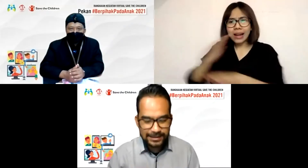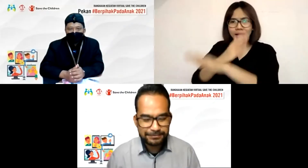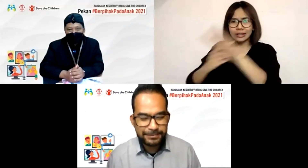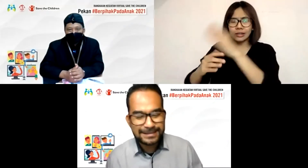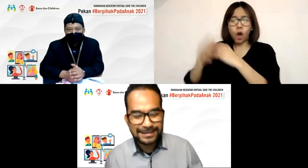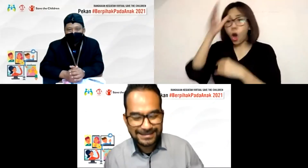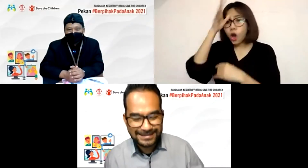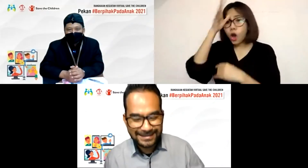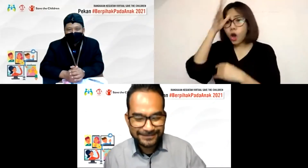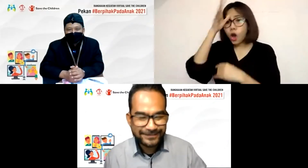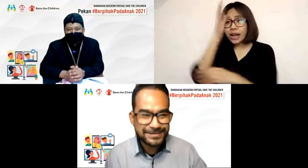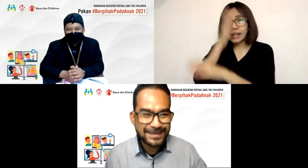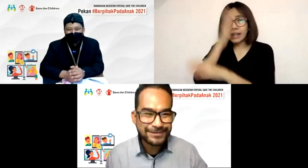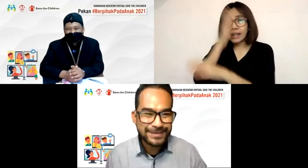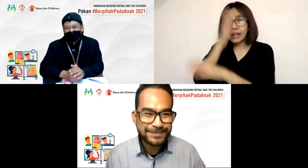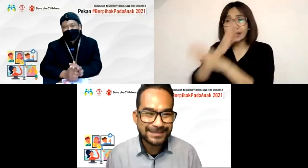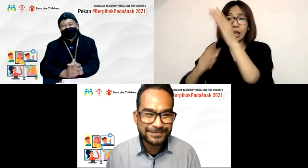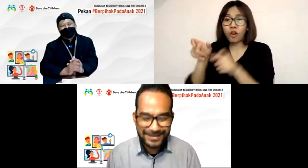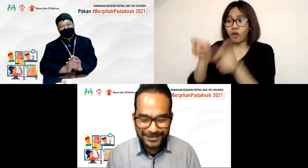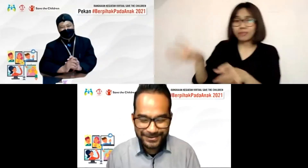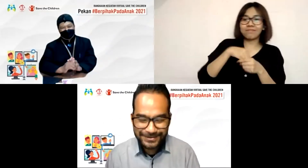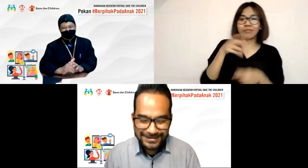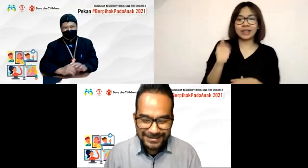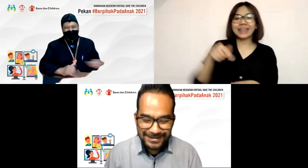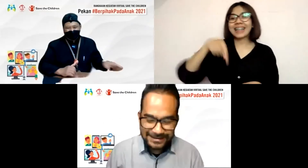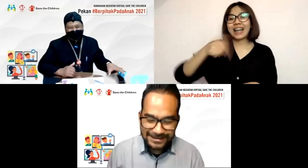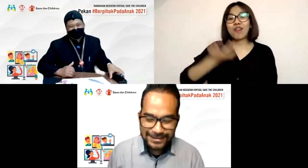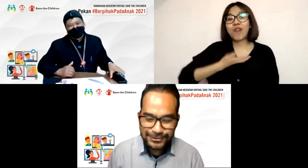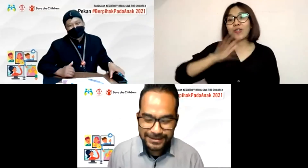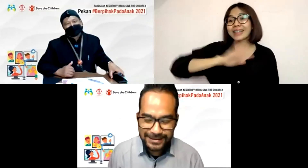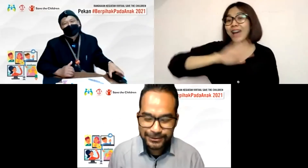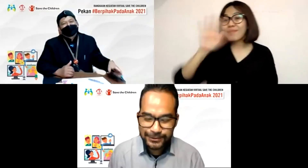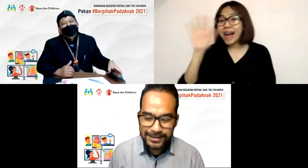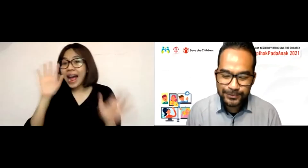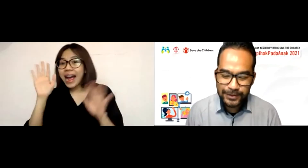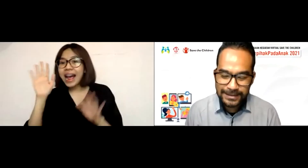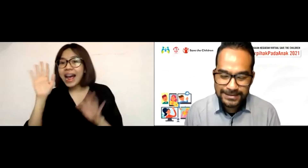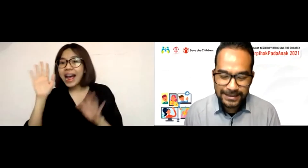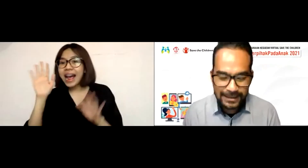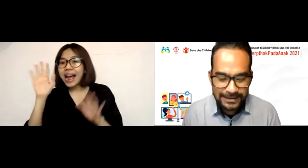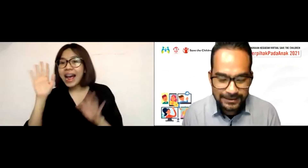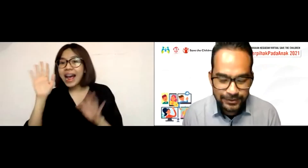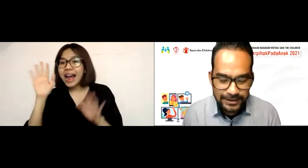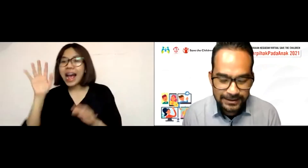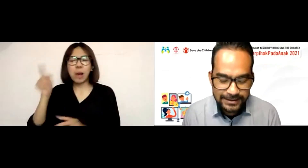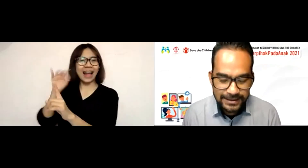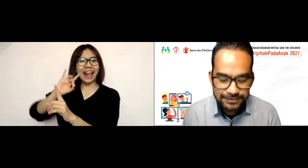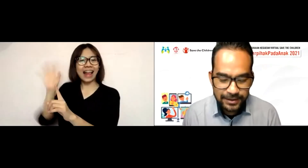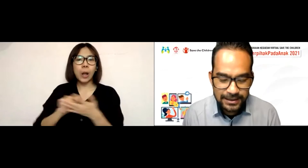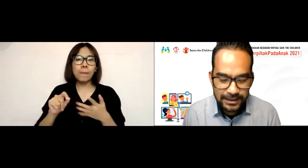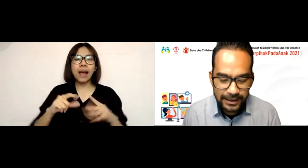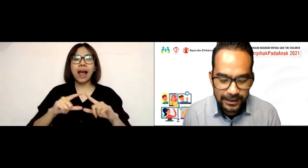pertanyaan saya ke Pak Marsana lagi ya. Tapi saya harus menyapa terlebih dahulu narasumber kita yang kedua, ada Ibu Hajah Ana